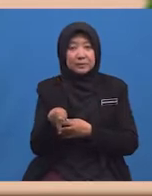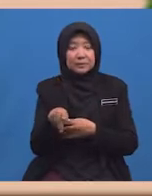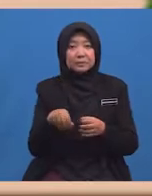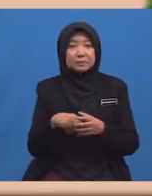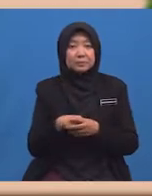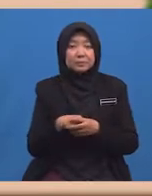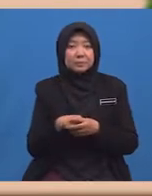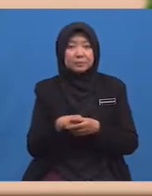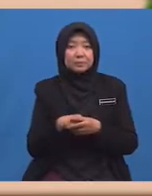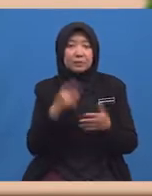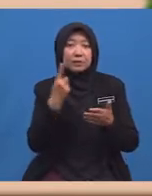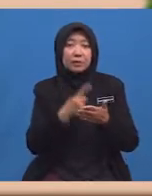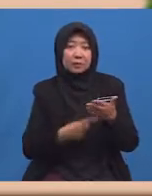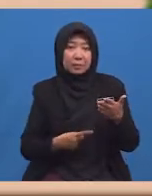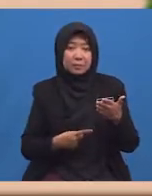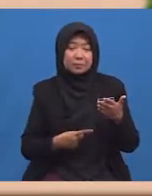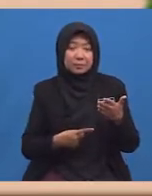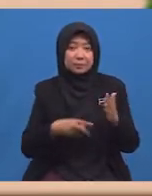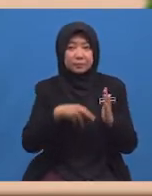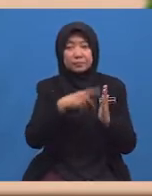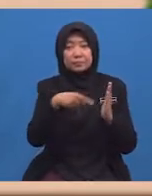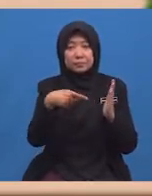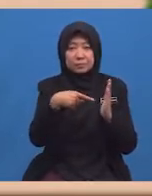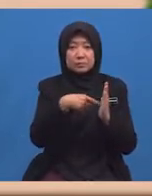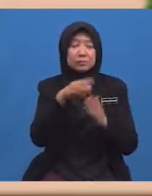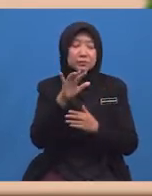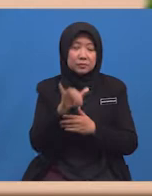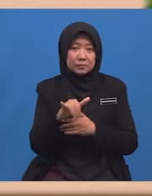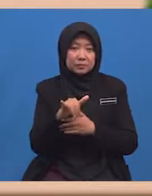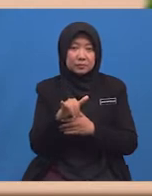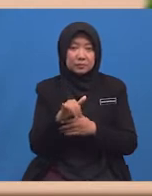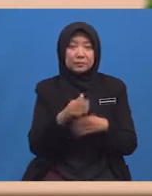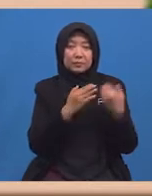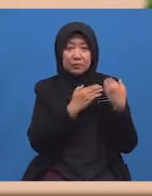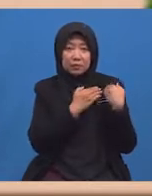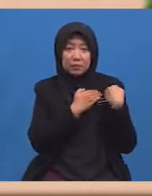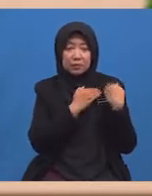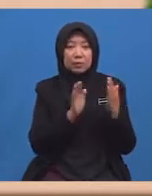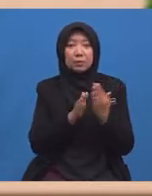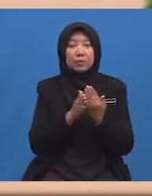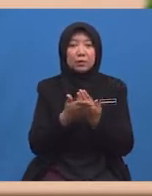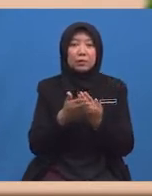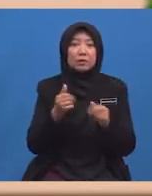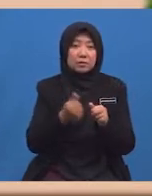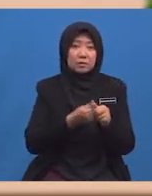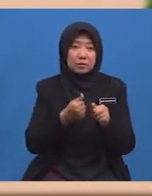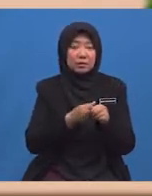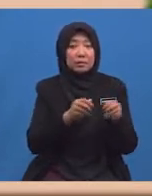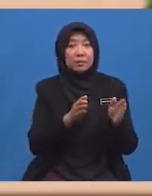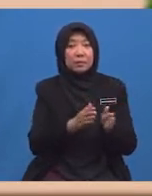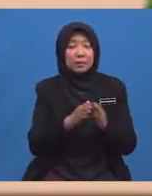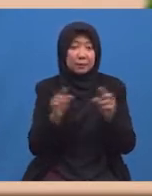umum apakah peranan yang dimainkan oleh setiap lapisan